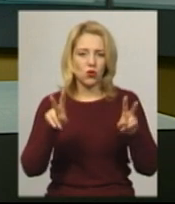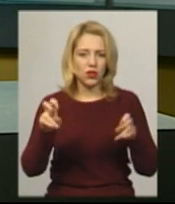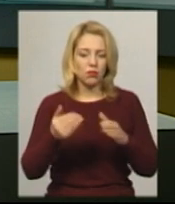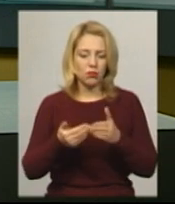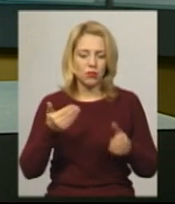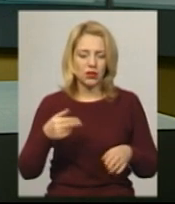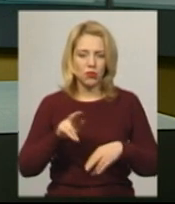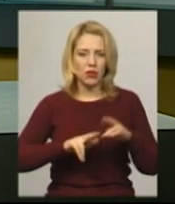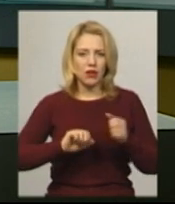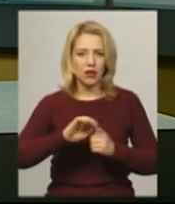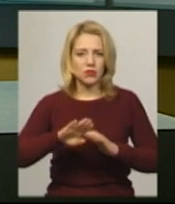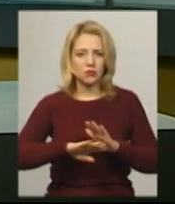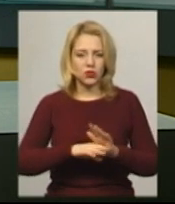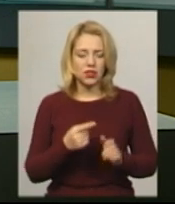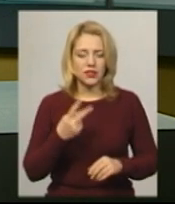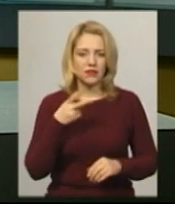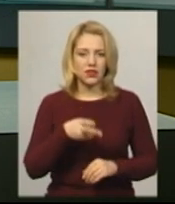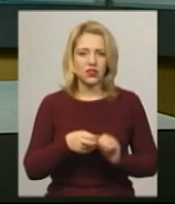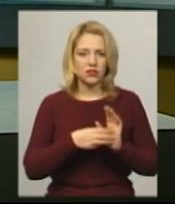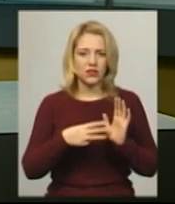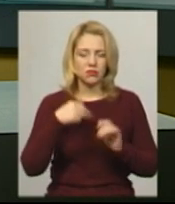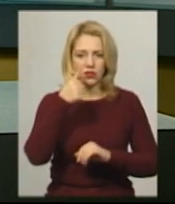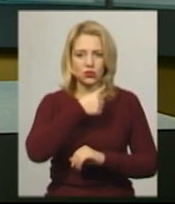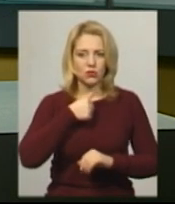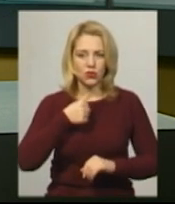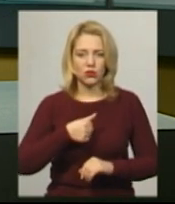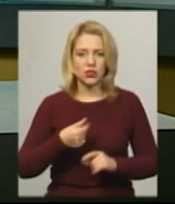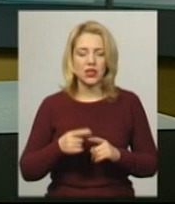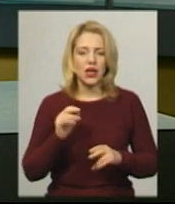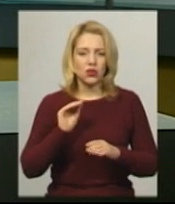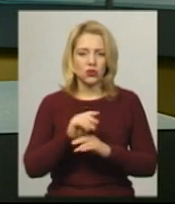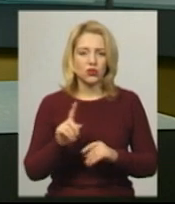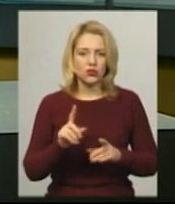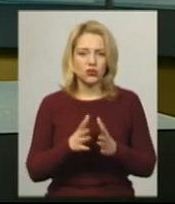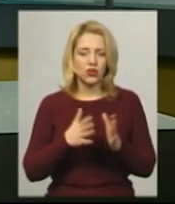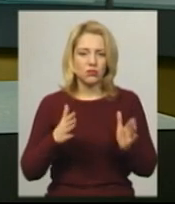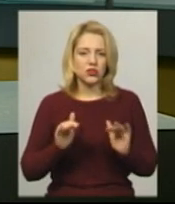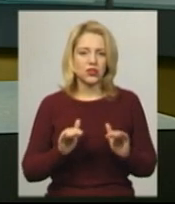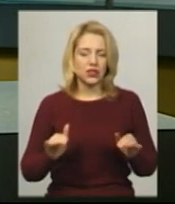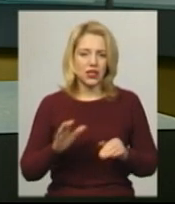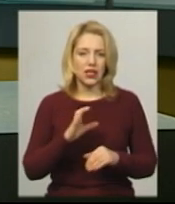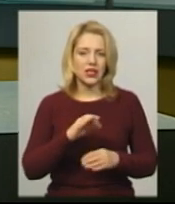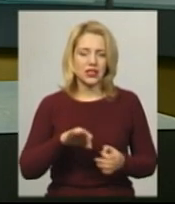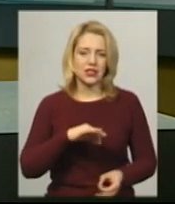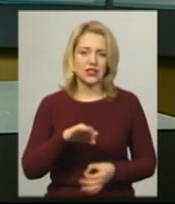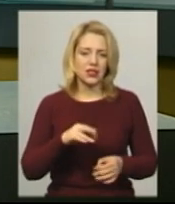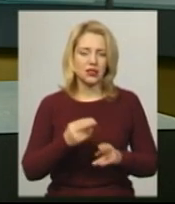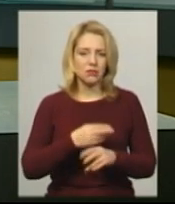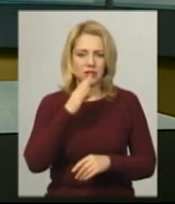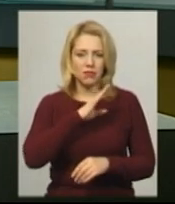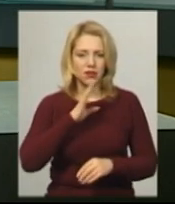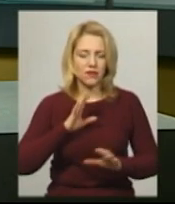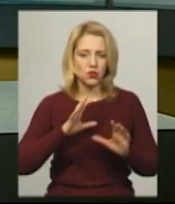побудували у Кам'янець-Подільському у 2018 році. Ніна Магур додає, найбільше дітей-сиріт і позбавлених батьківського піклування